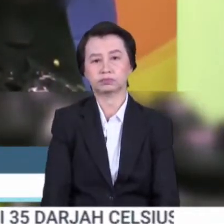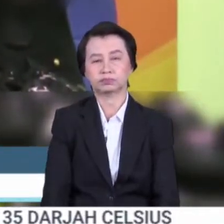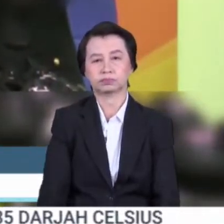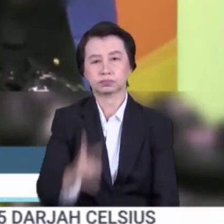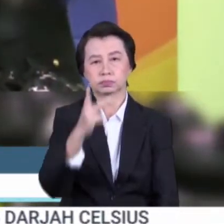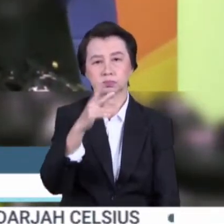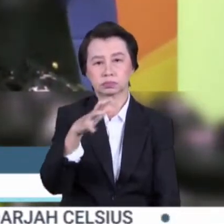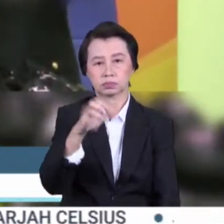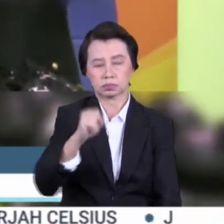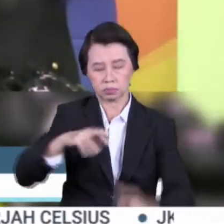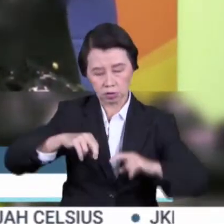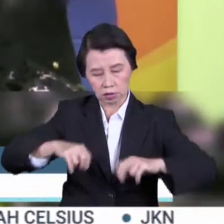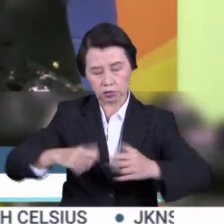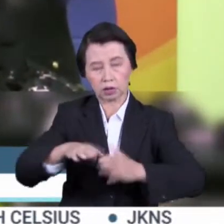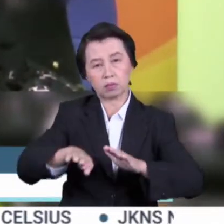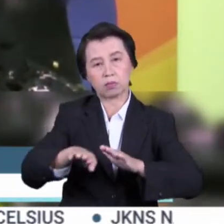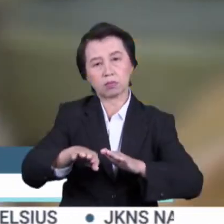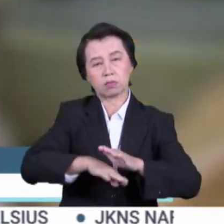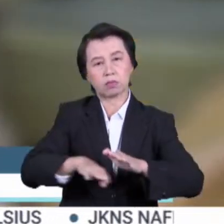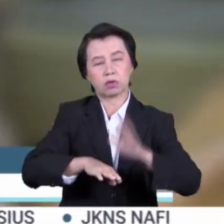Kes disiasat di bawah Seksyen